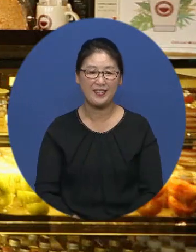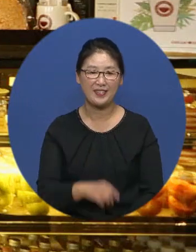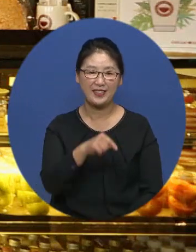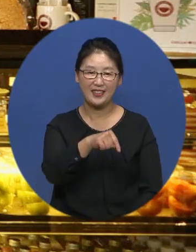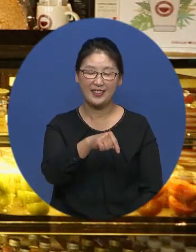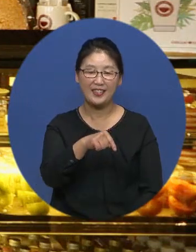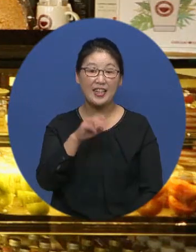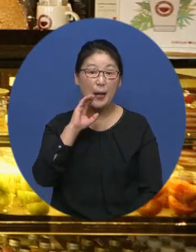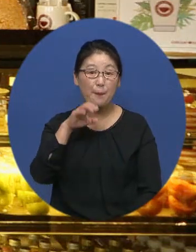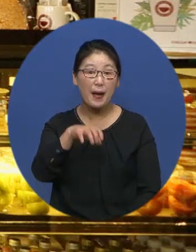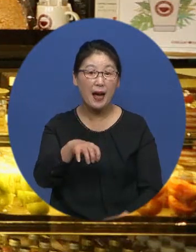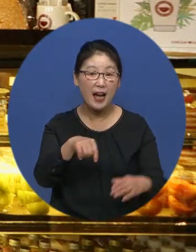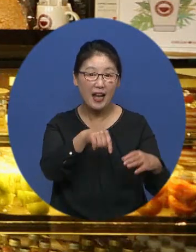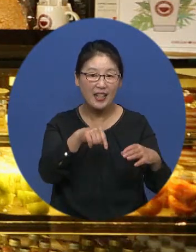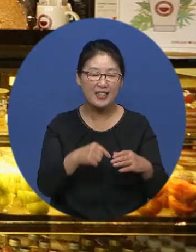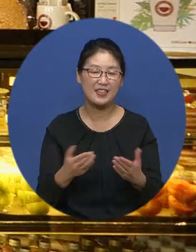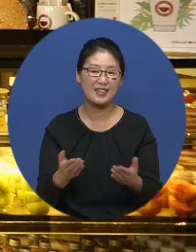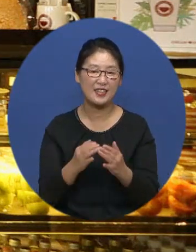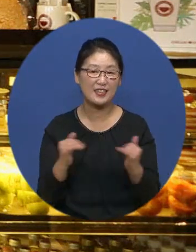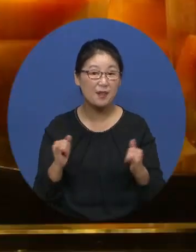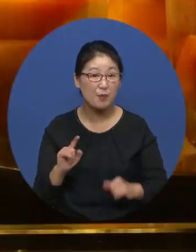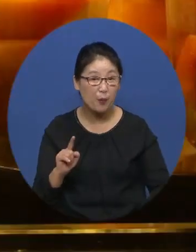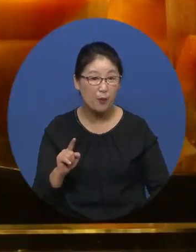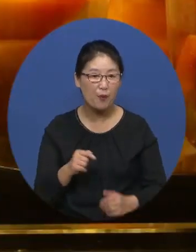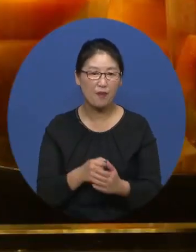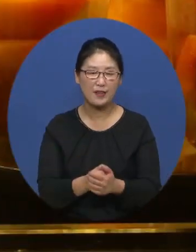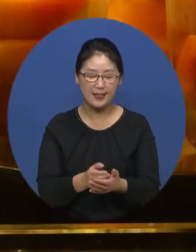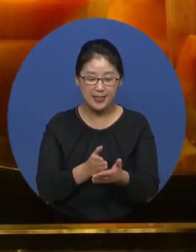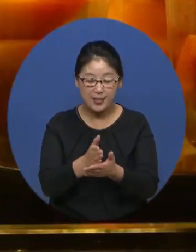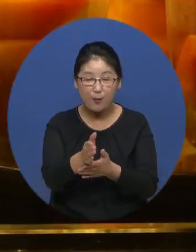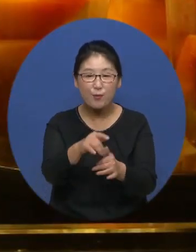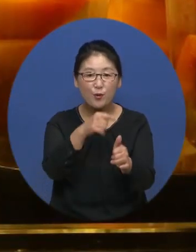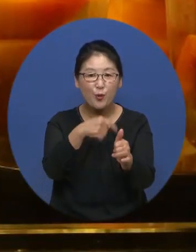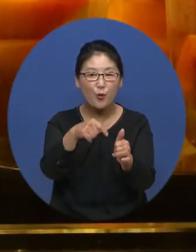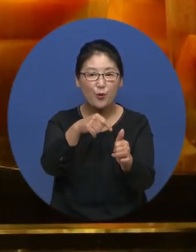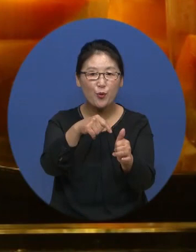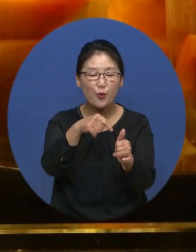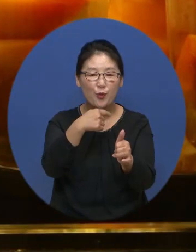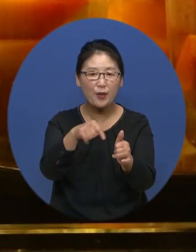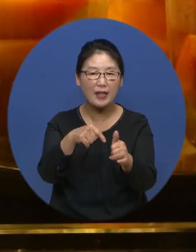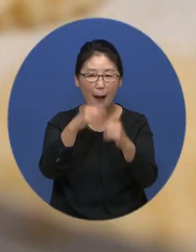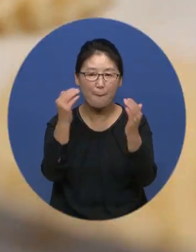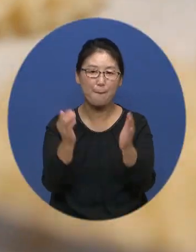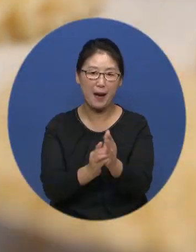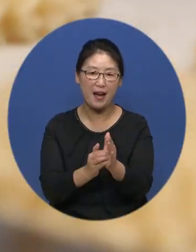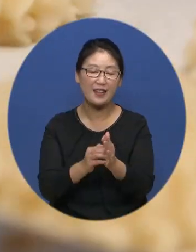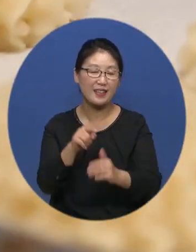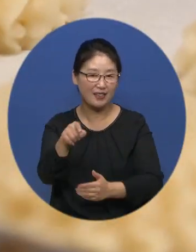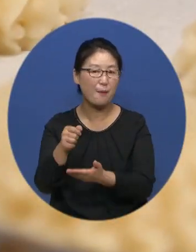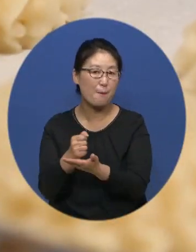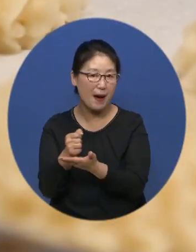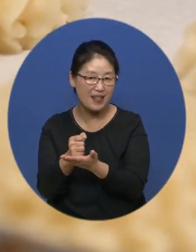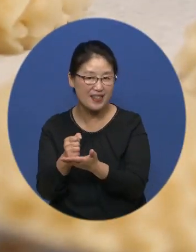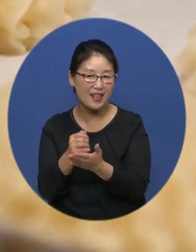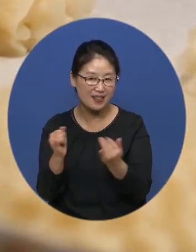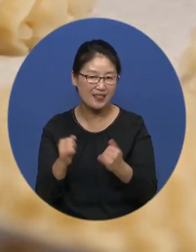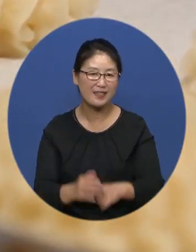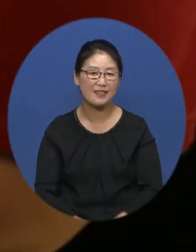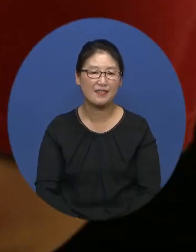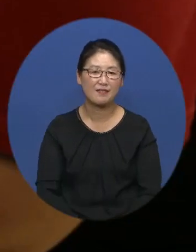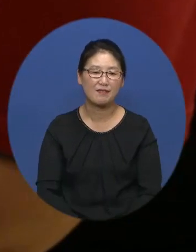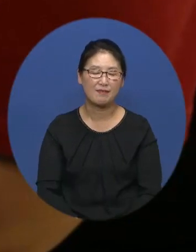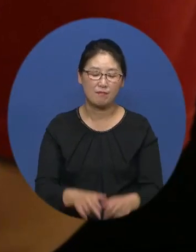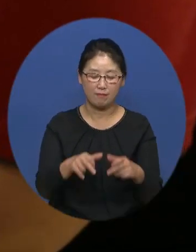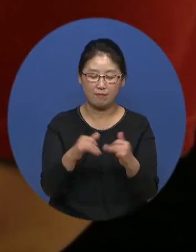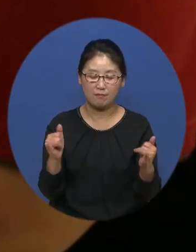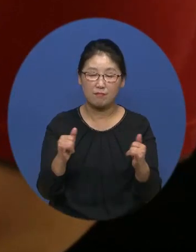드림스페이스에서 근무하고 있는 직원들은 전문 교육과정을 이수한 바리스타로 구성되어 있습니다. 장애인들이 사회에